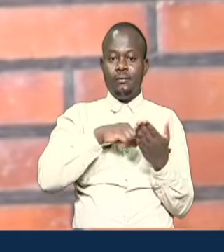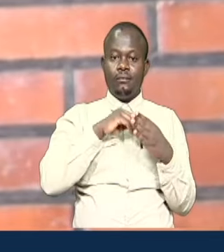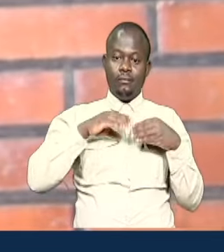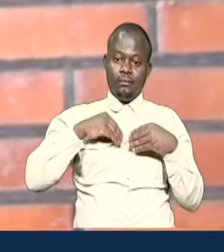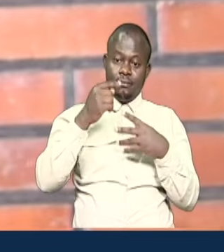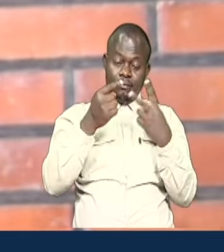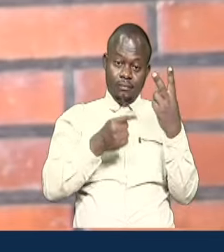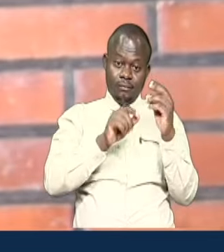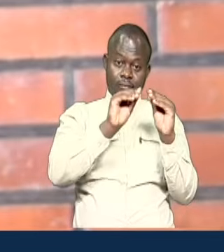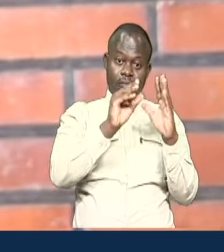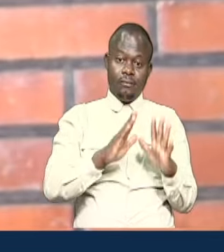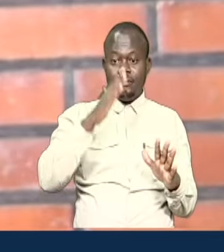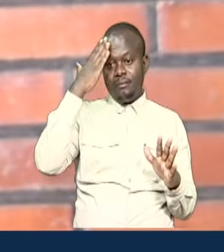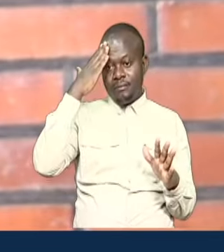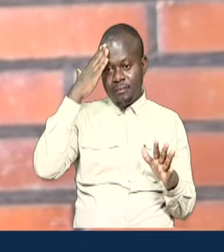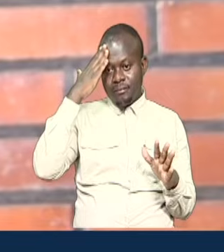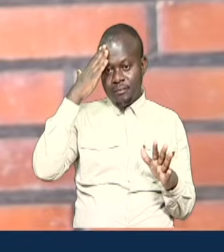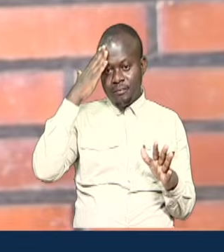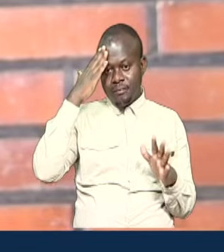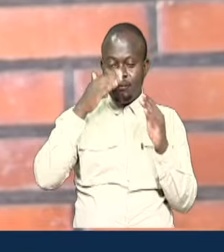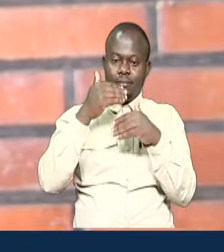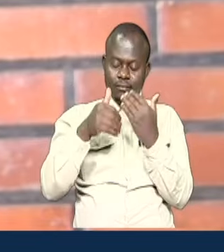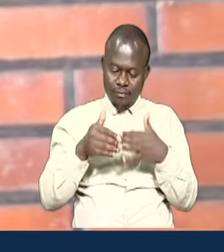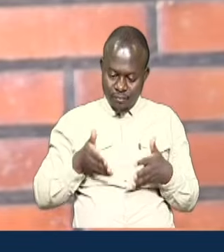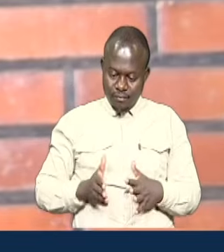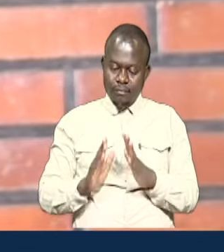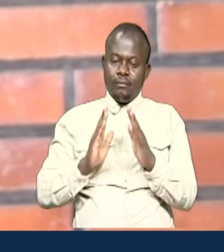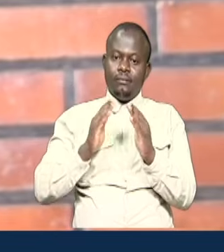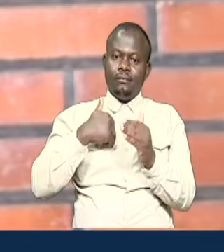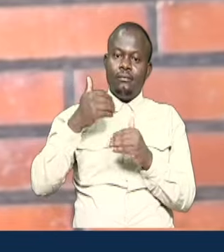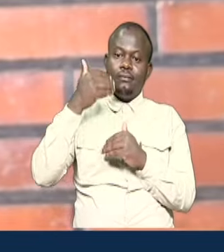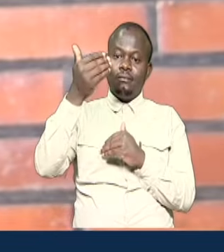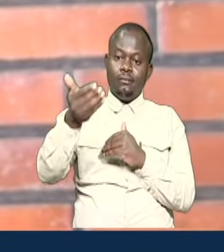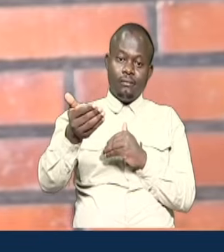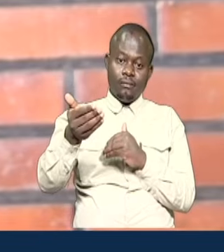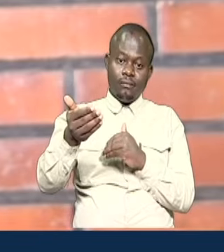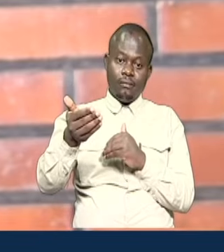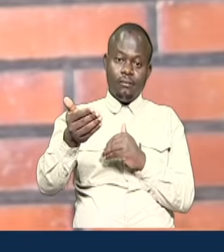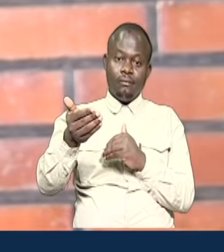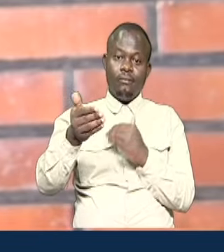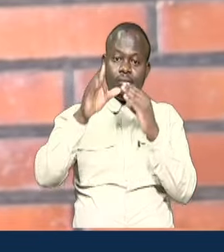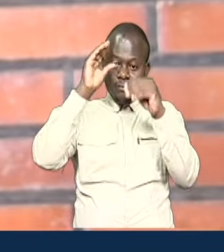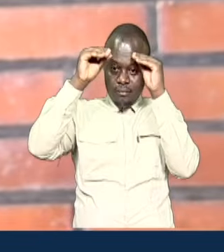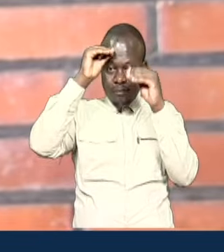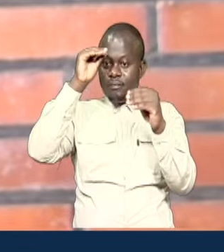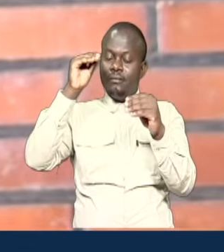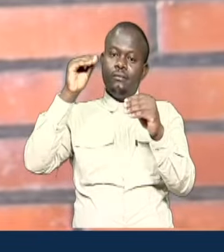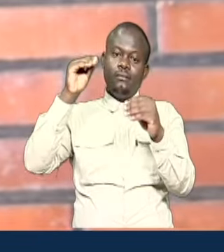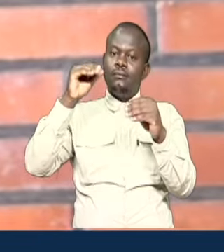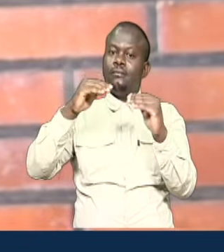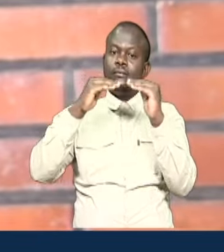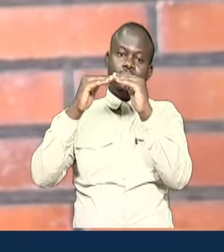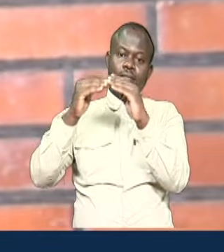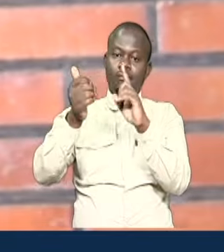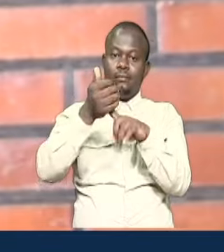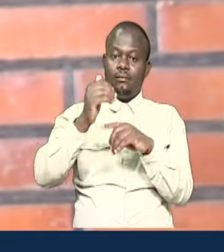ibintu bashobora kwigishwa bakabimenya, noneho ababugira nyuma twemera ko bo baba bashobora kwiga bakagira no kuri academic